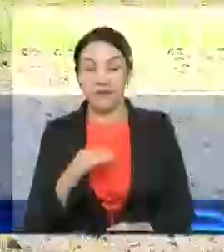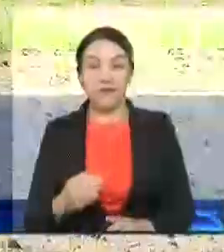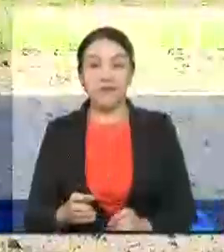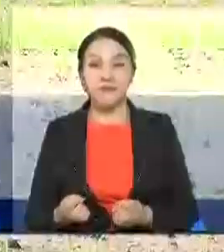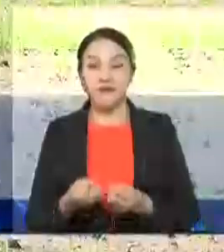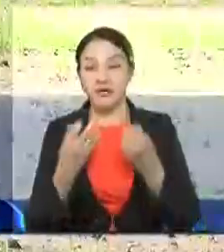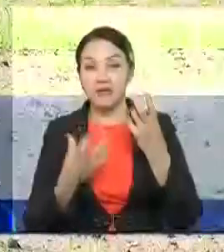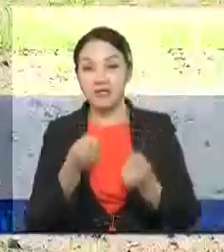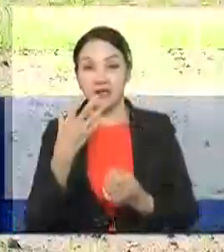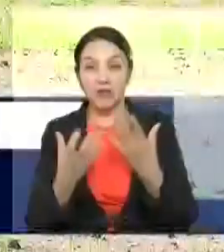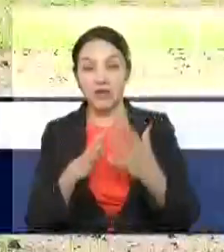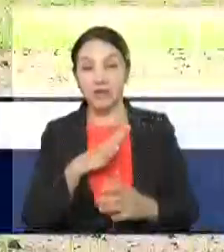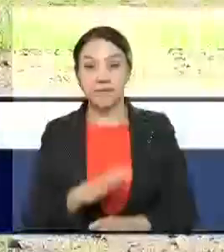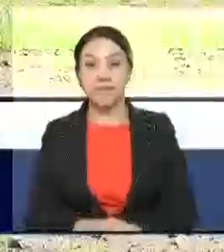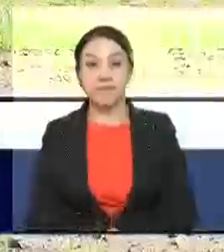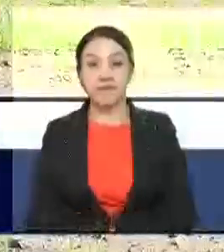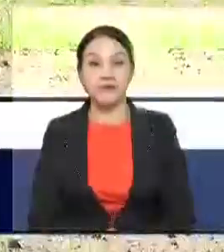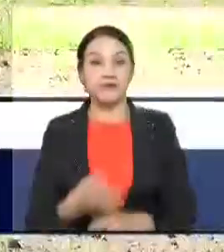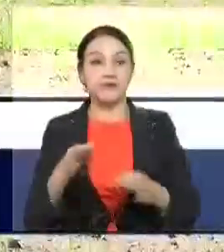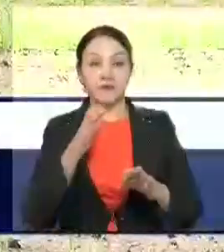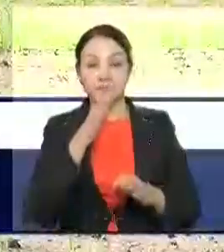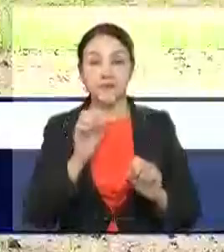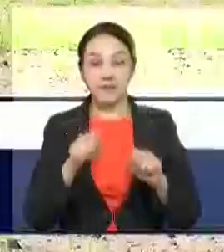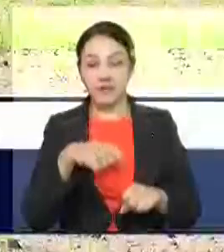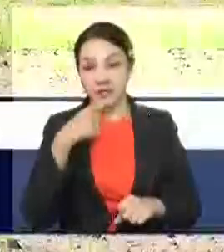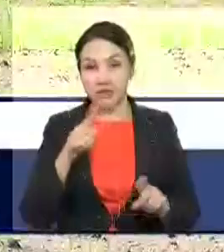фонтанов. В любом случае можно говорить о том, что, конечно,